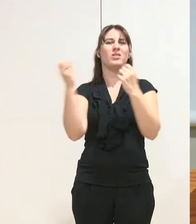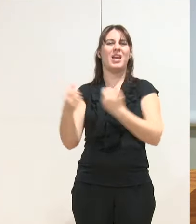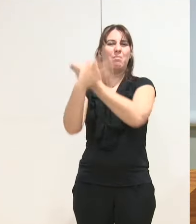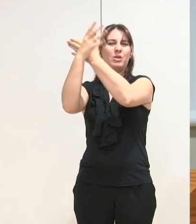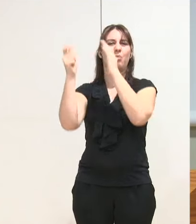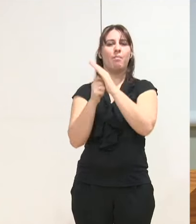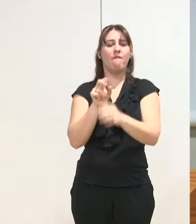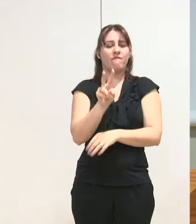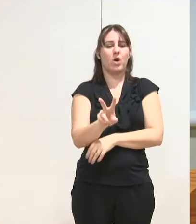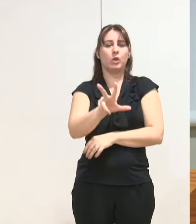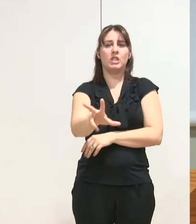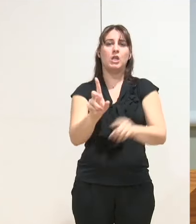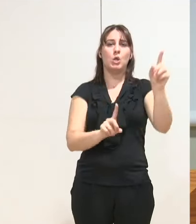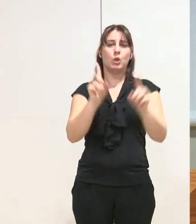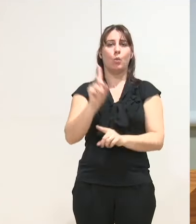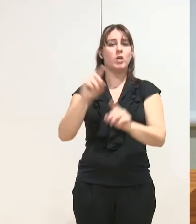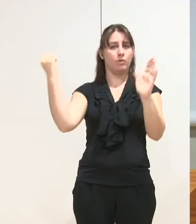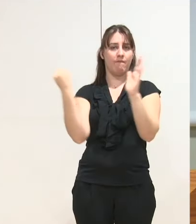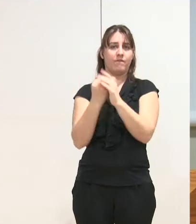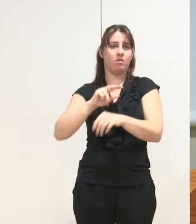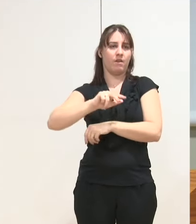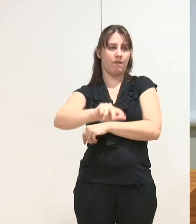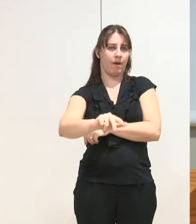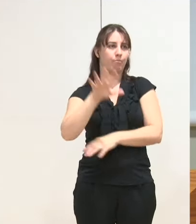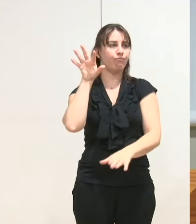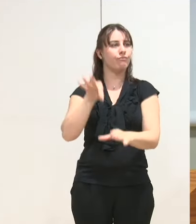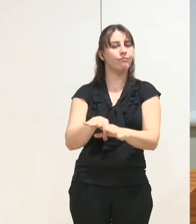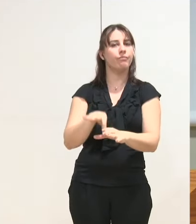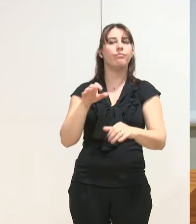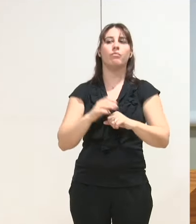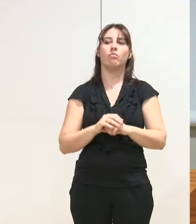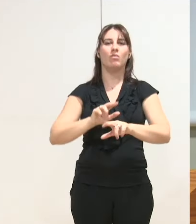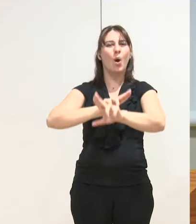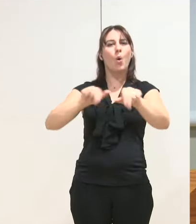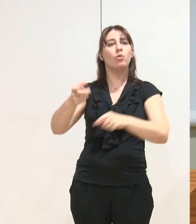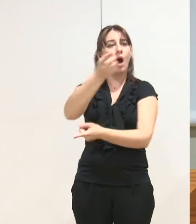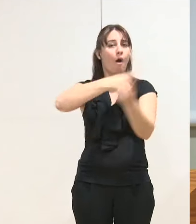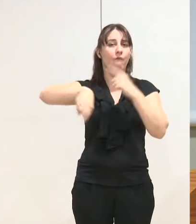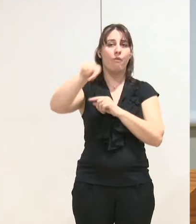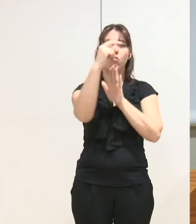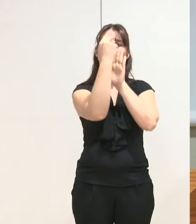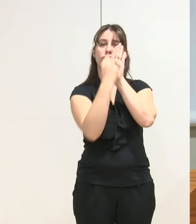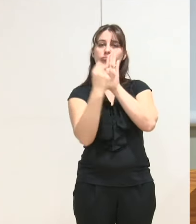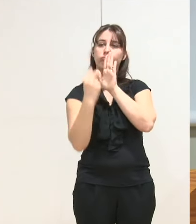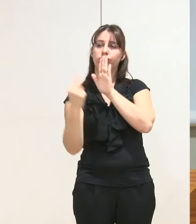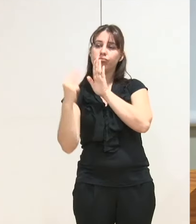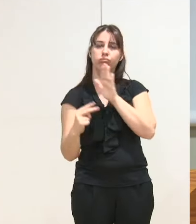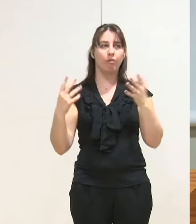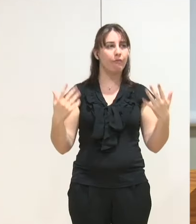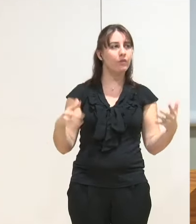du vendredi 3 juillet euh le contrat vous l'avez vu donc a été